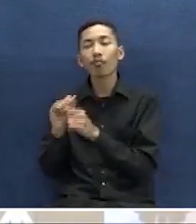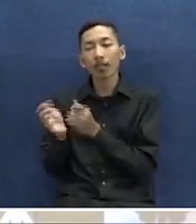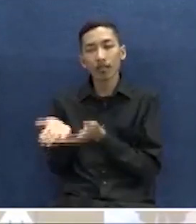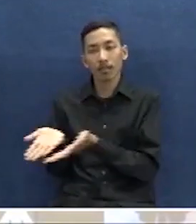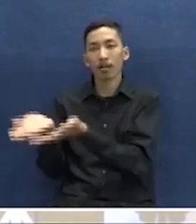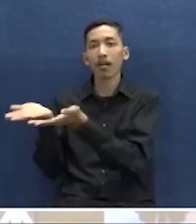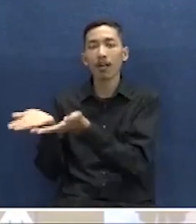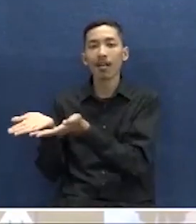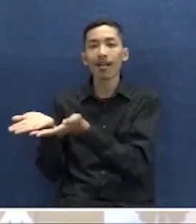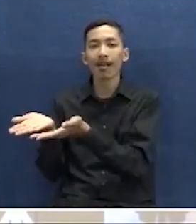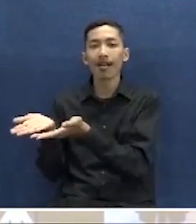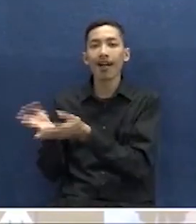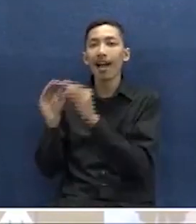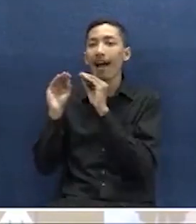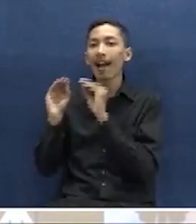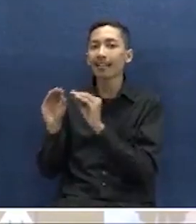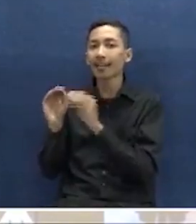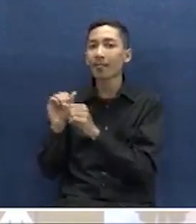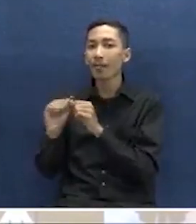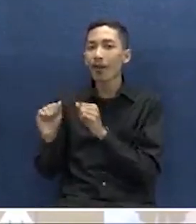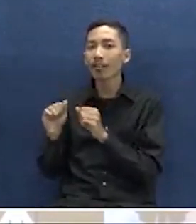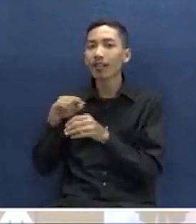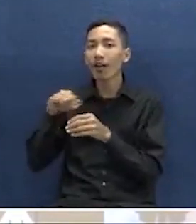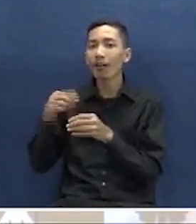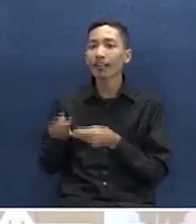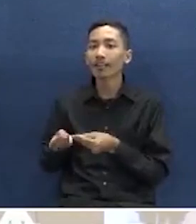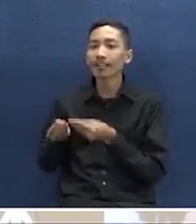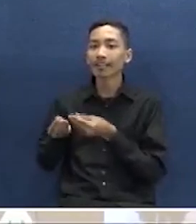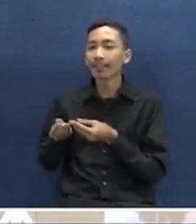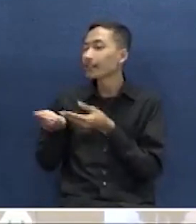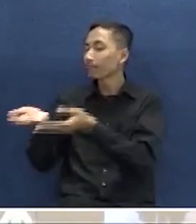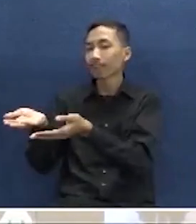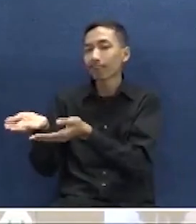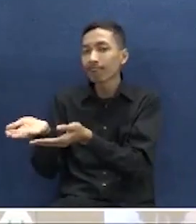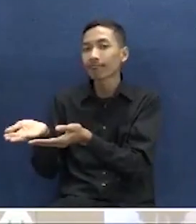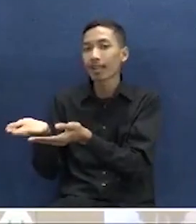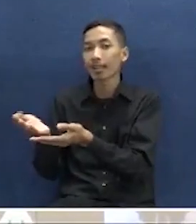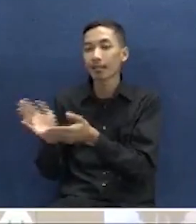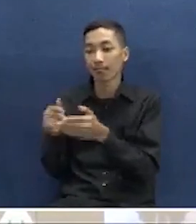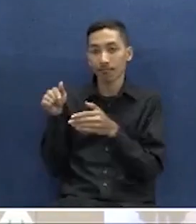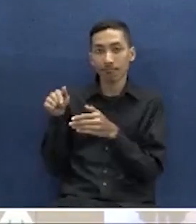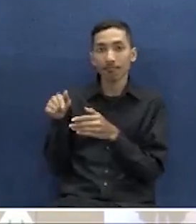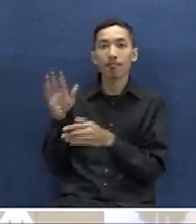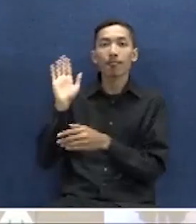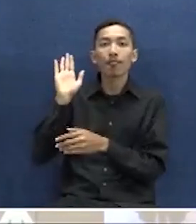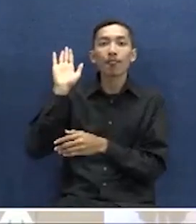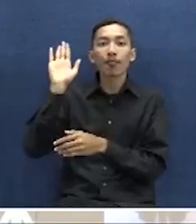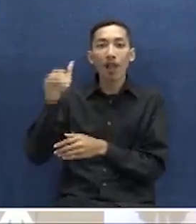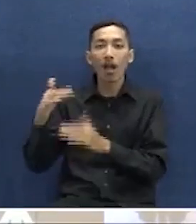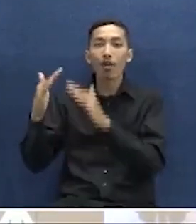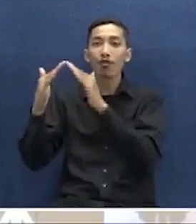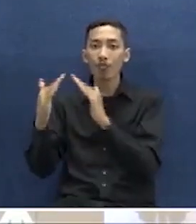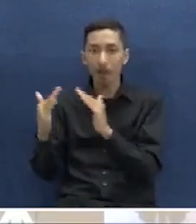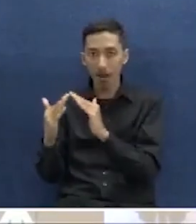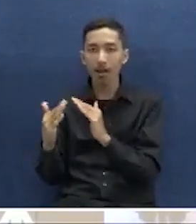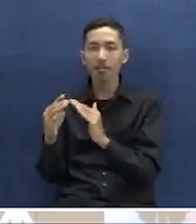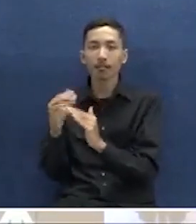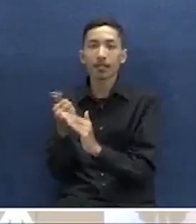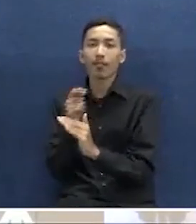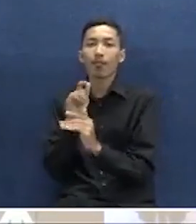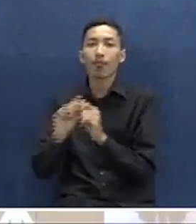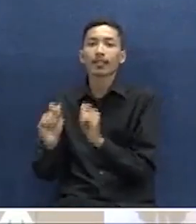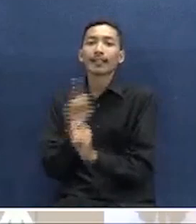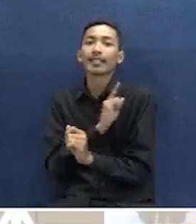jadi kita juga ajari mereka untuk bikin nanti di rumah kamu bisa bikin Iya kayak gini tekonya Beli di mana Mbak